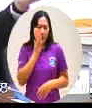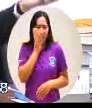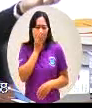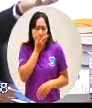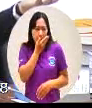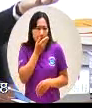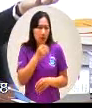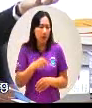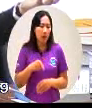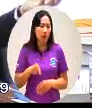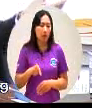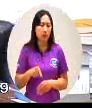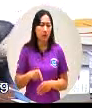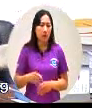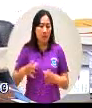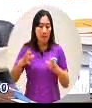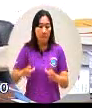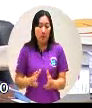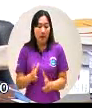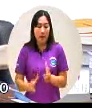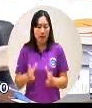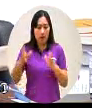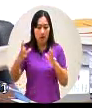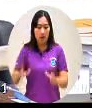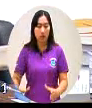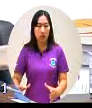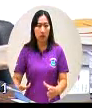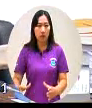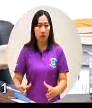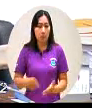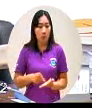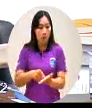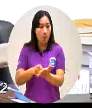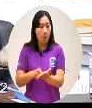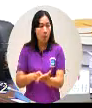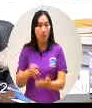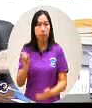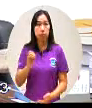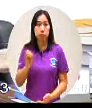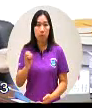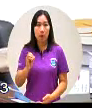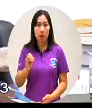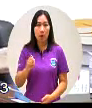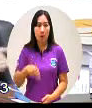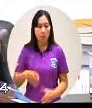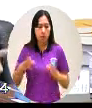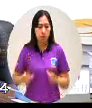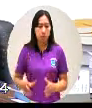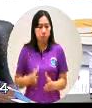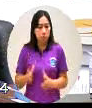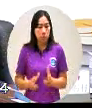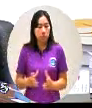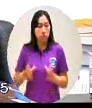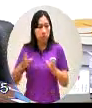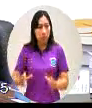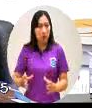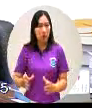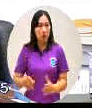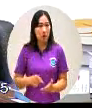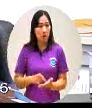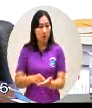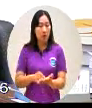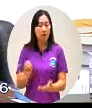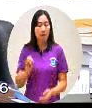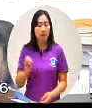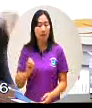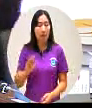这个油桶，因拢无申请呢。建管处注定啊，因拢无申请呢，因无申请嘛是同款存